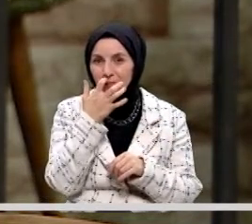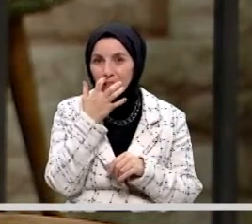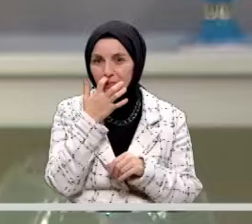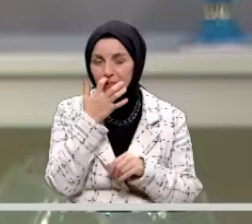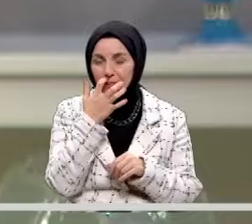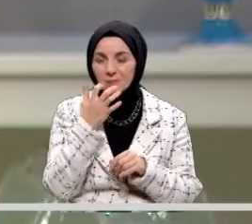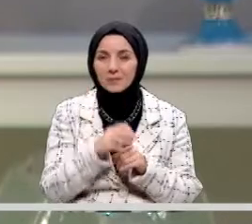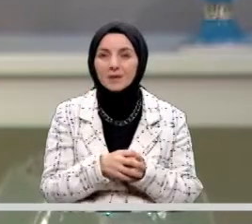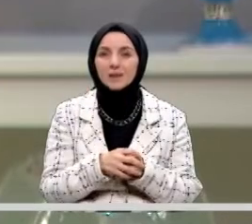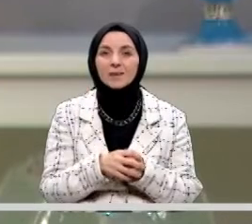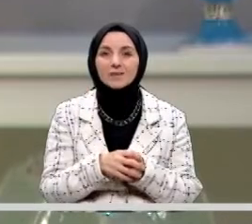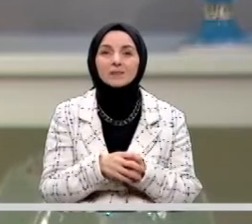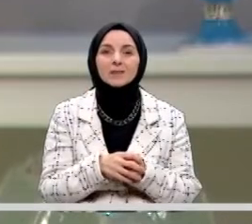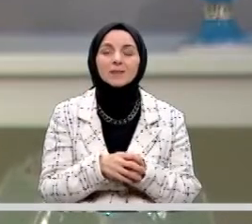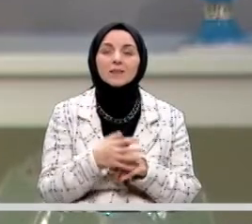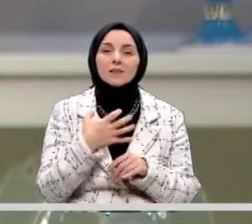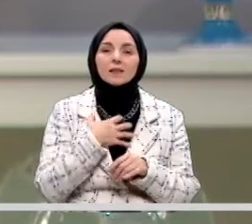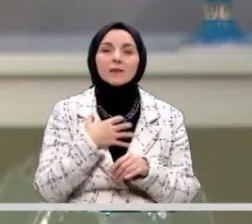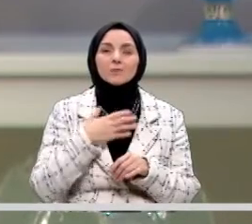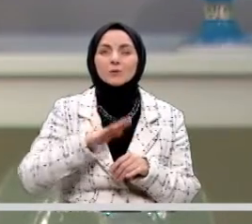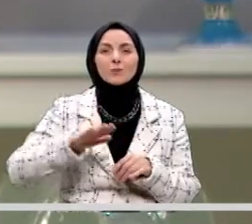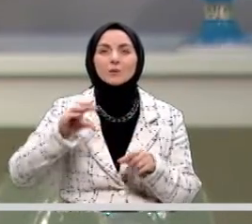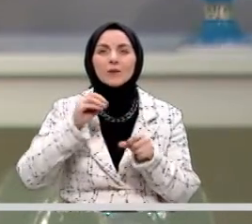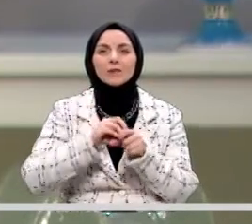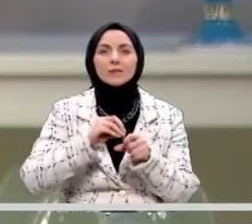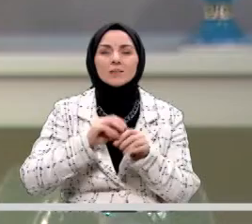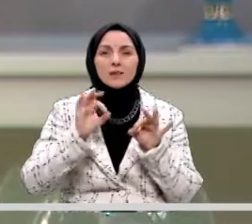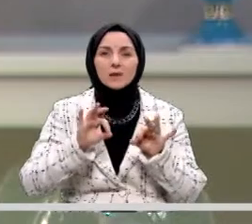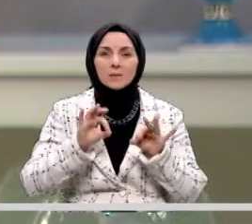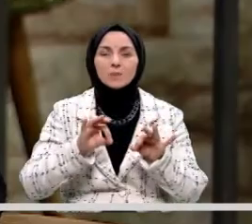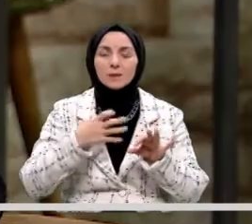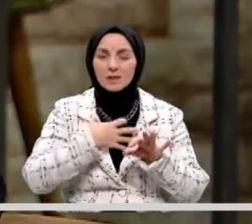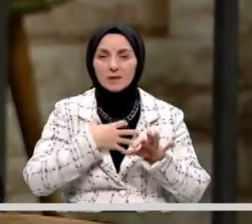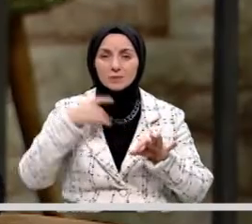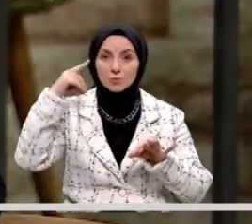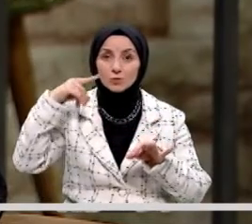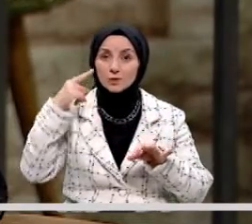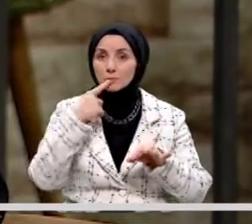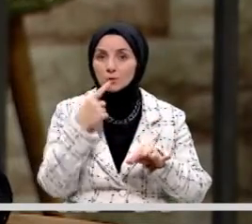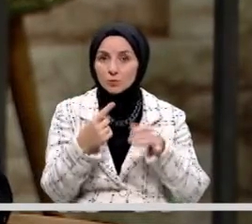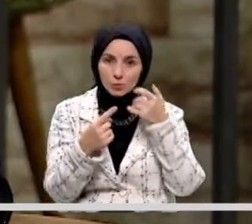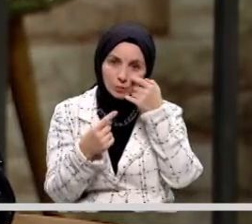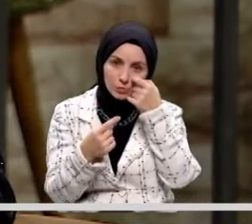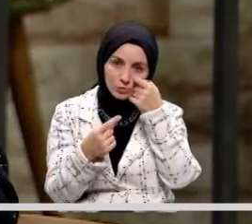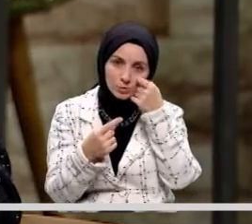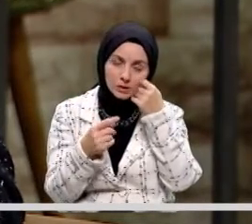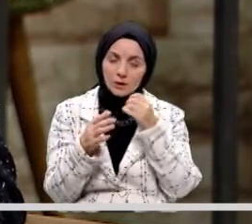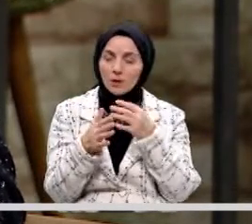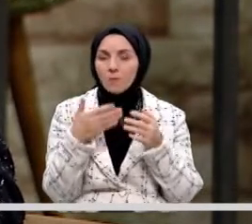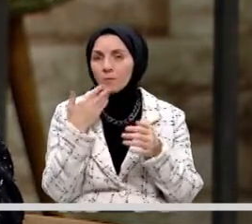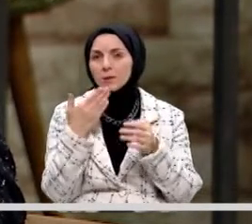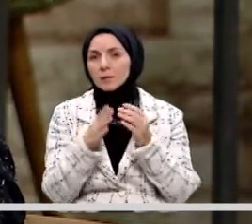büyük dünyamızdaki yorumları çocuklarımıza yapıştırdığı gibi mesela hep benim hep söylerim yani hırsızlık nedir suç değil mi